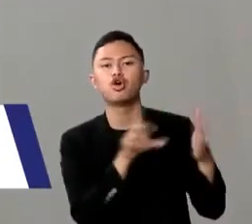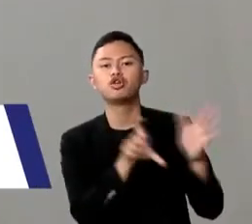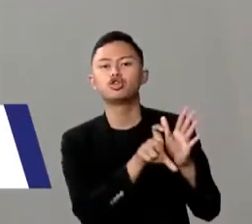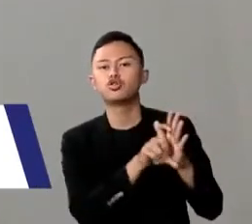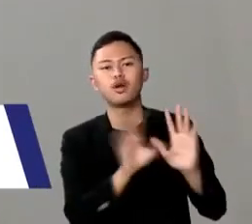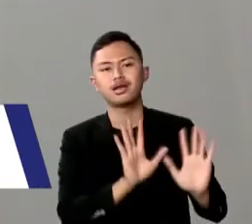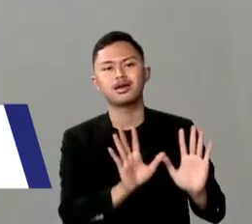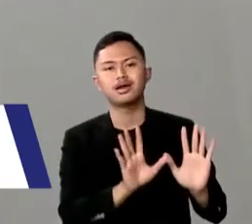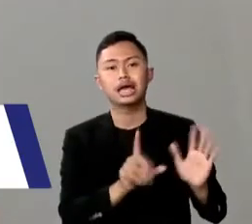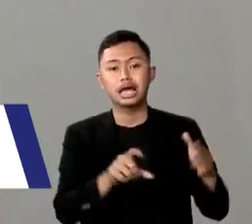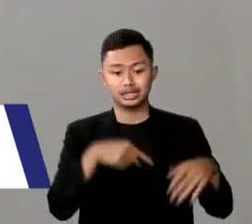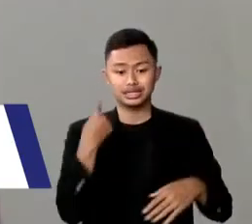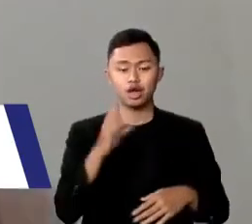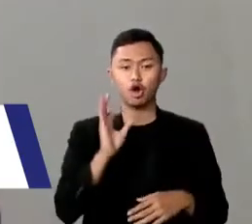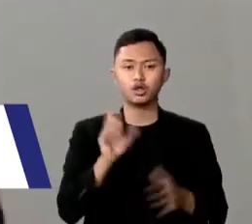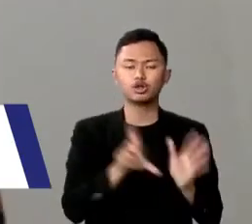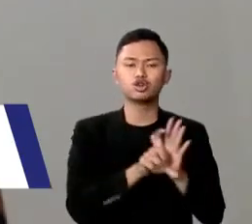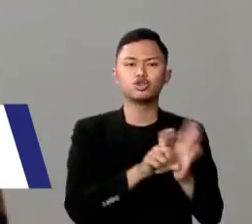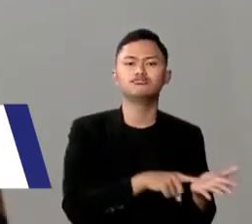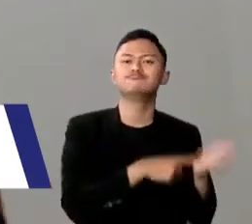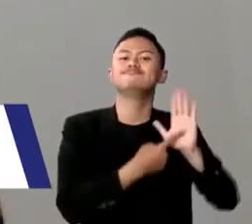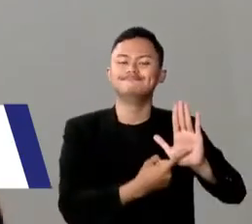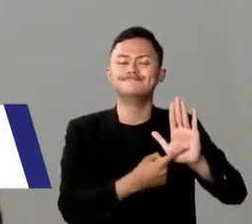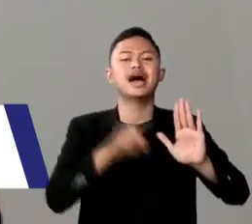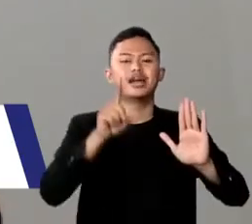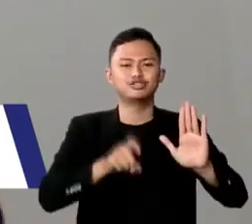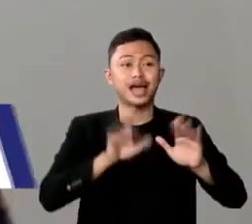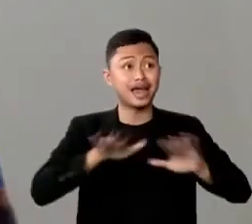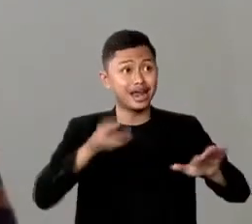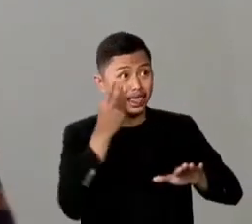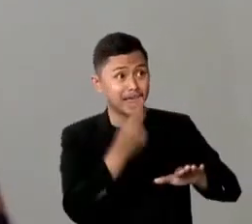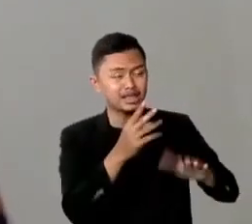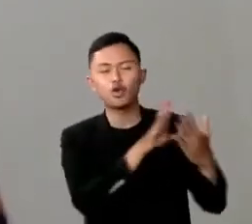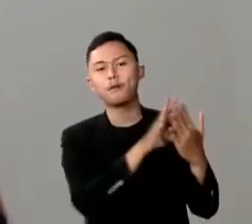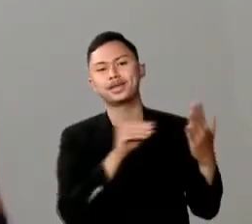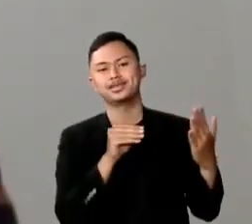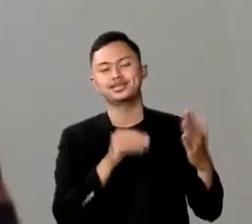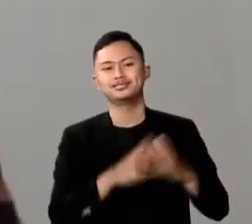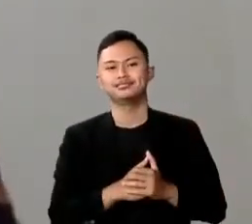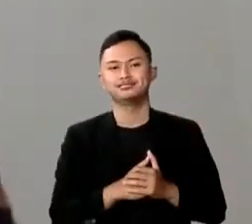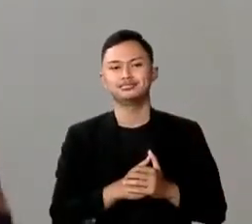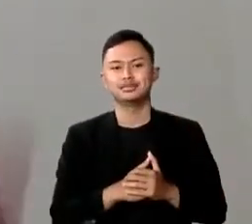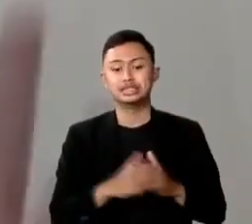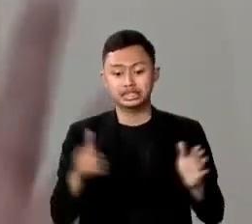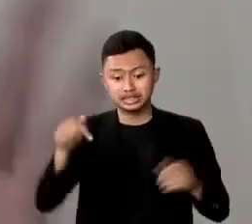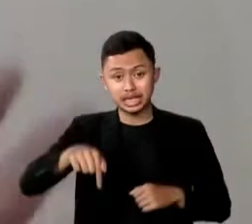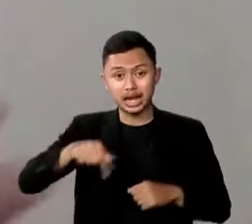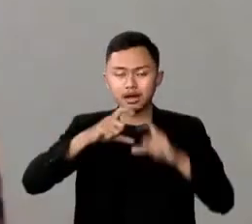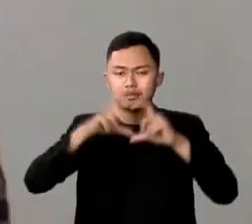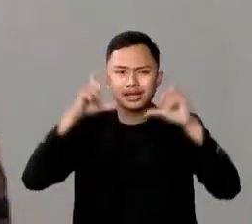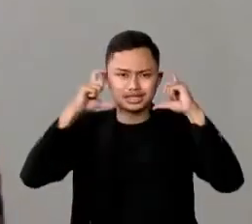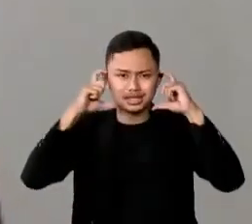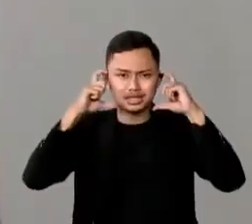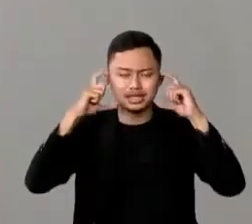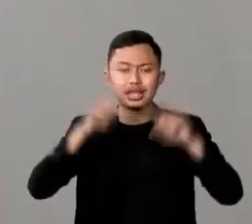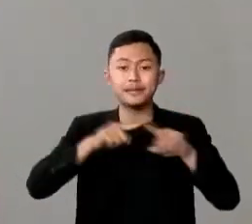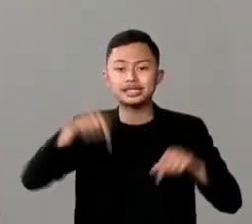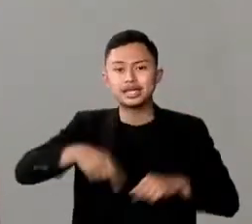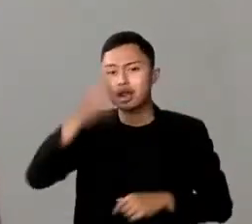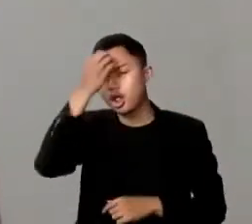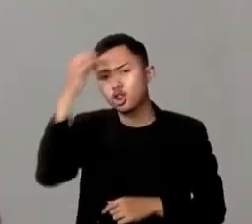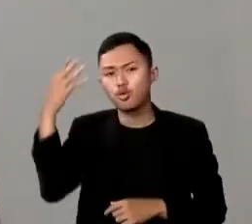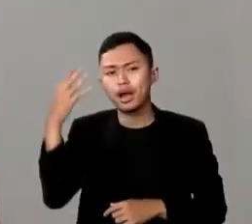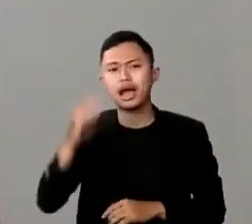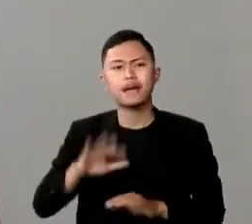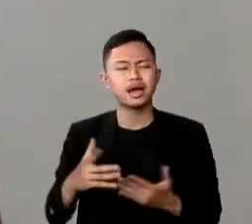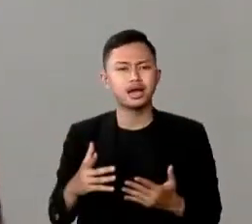saat ini penggunaan masker sudah mulai lebih baik ya dibandingkan Rasta awal tapi yang sering lupa adalah mencuci tangan